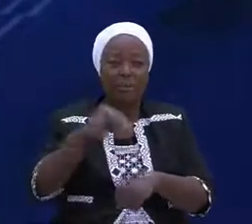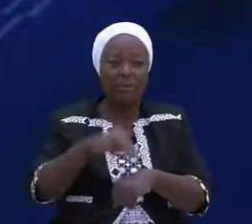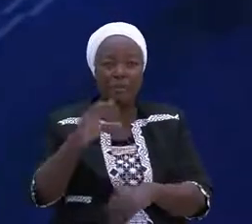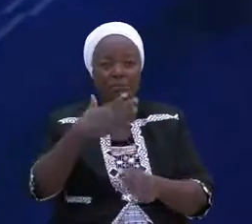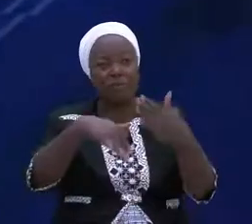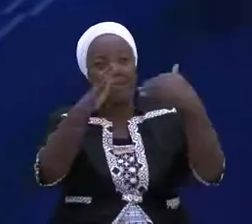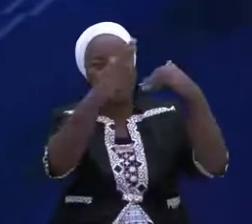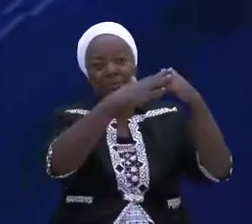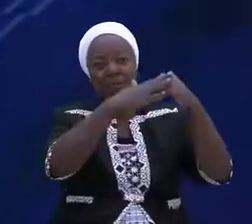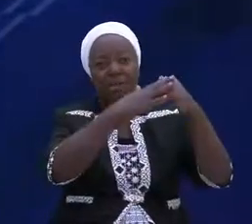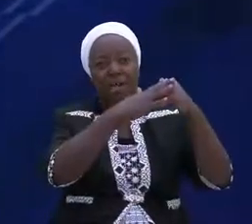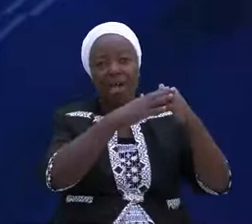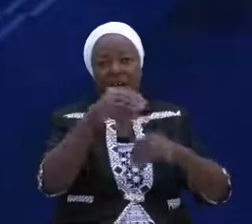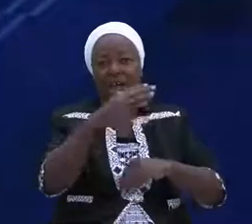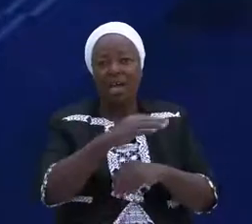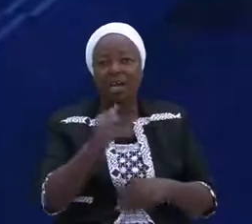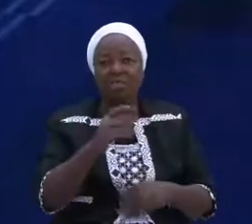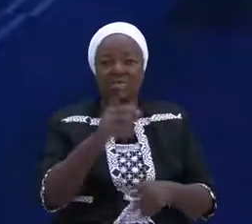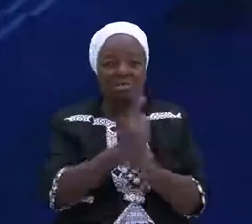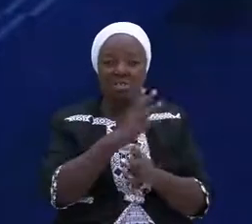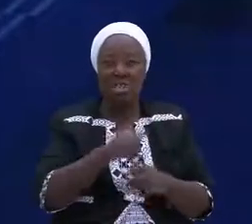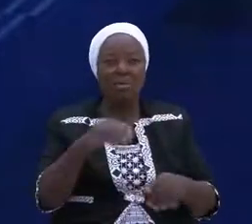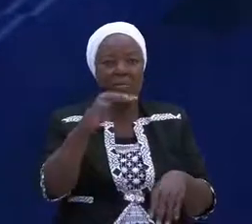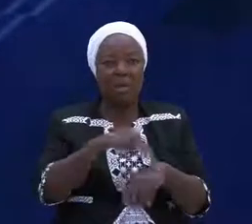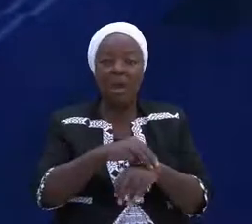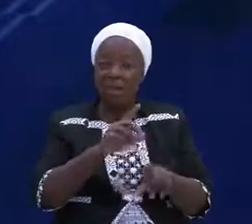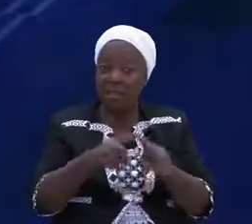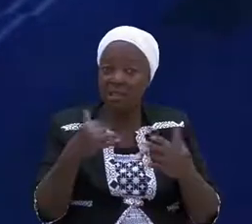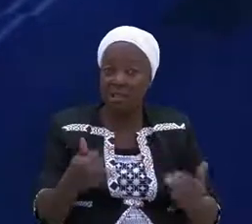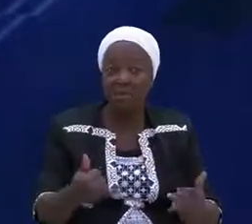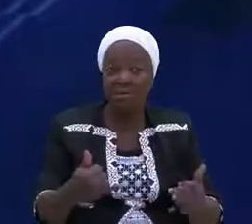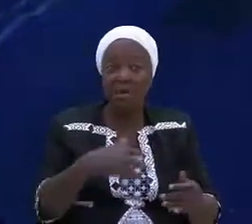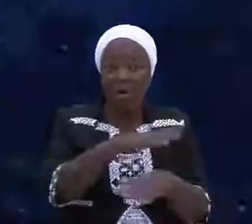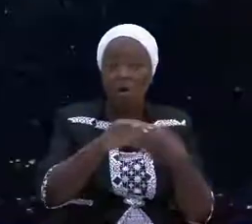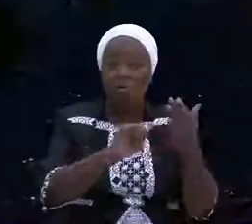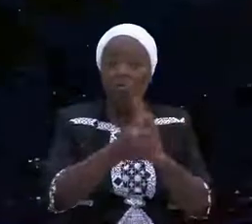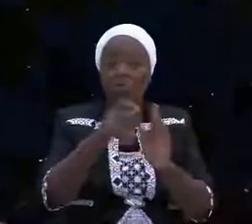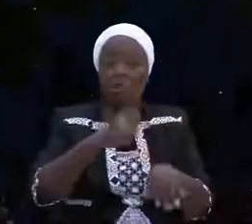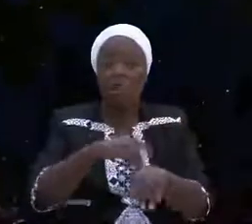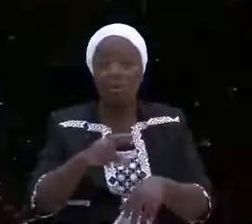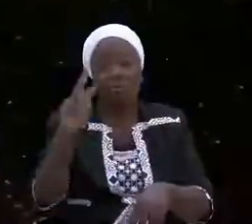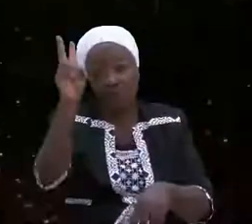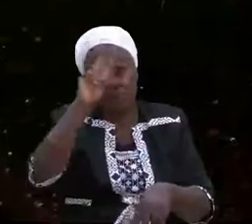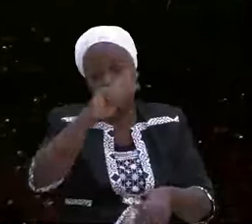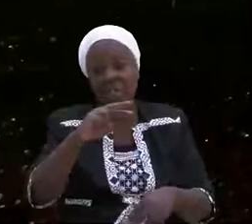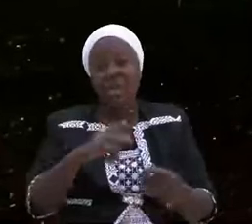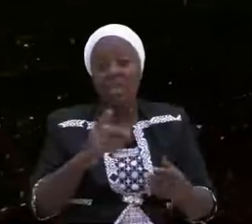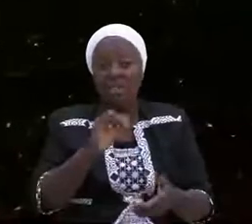Ils ont appelé le message du ciel un message ordinaire. Maintenant, tous ces temps